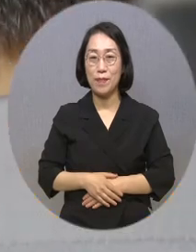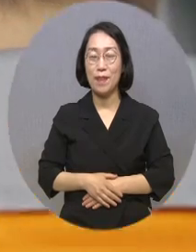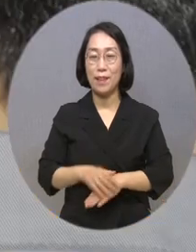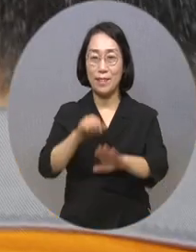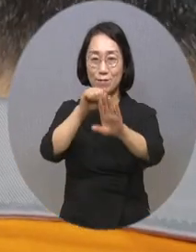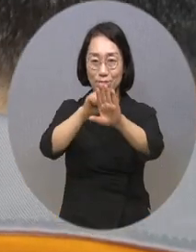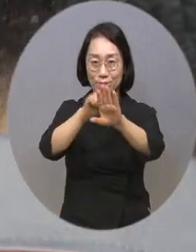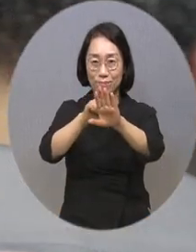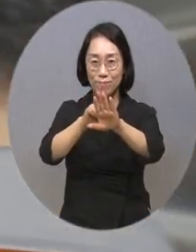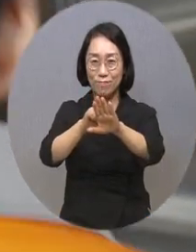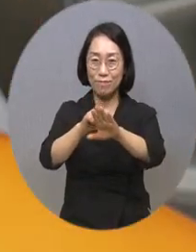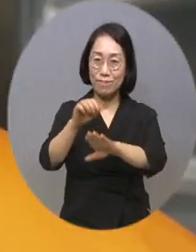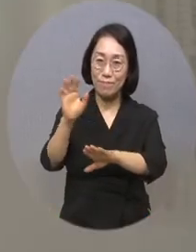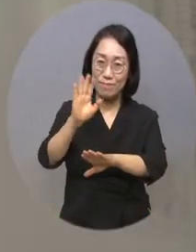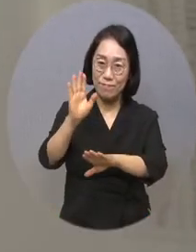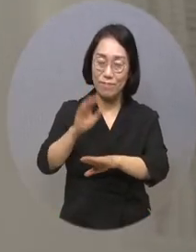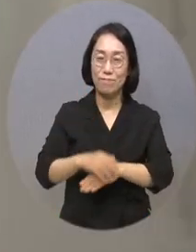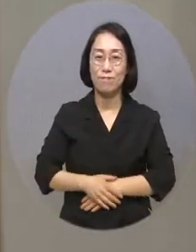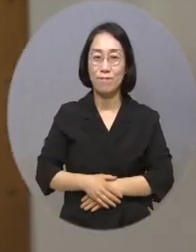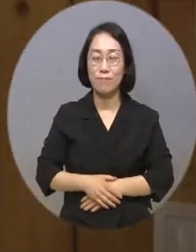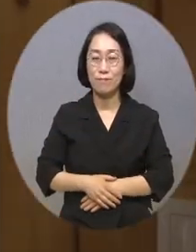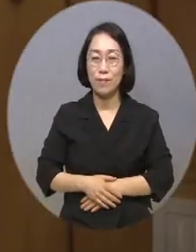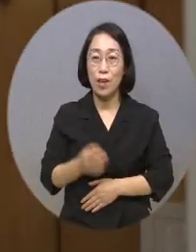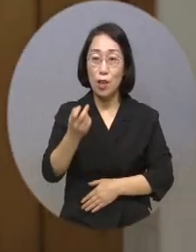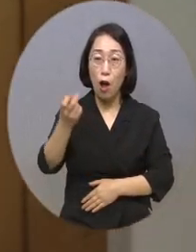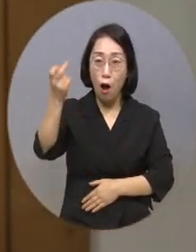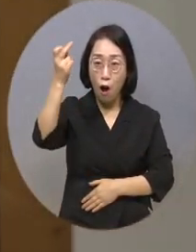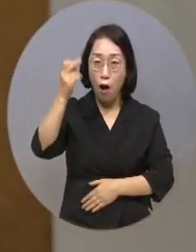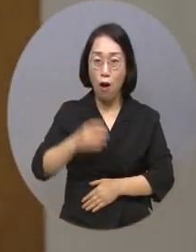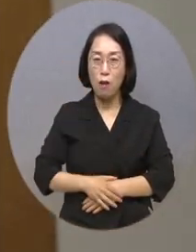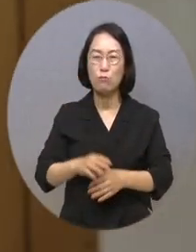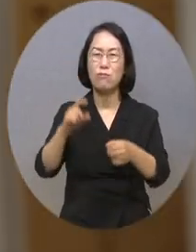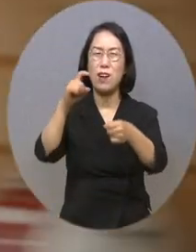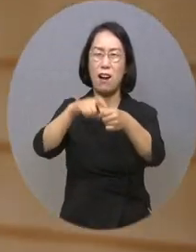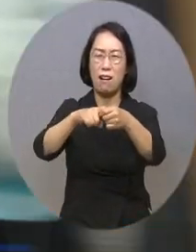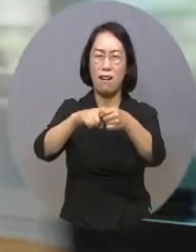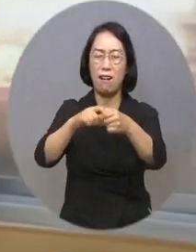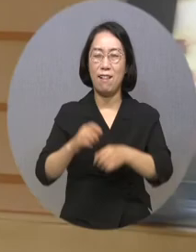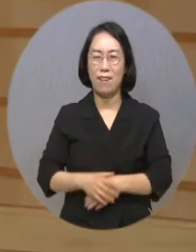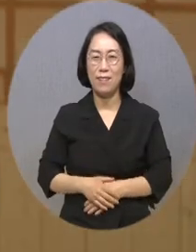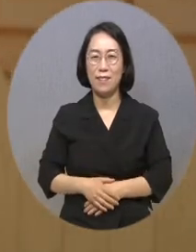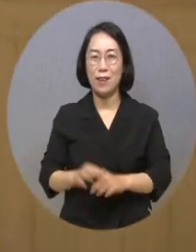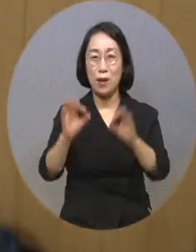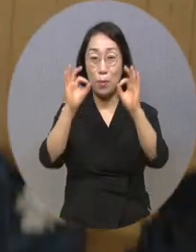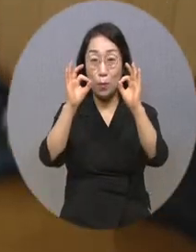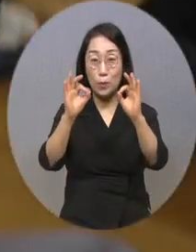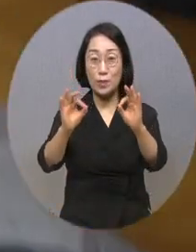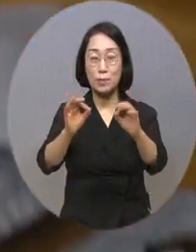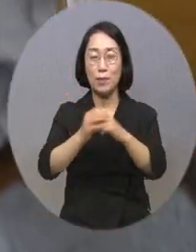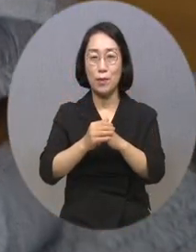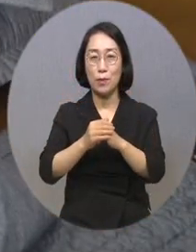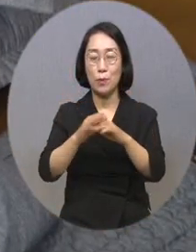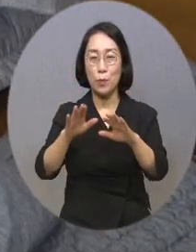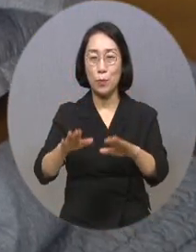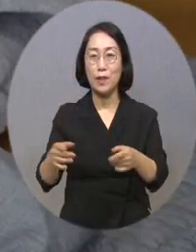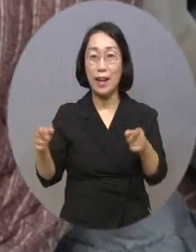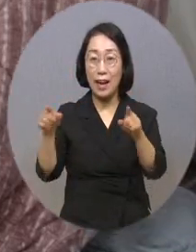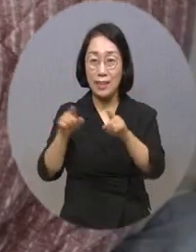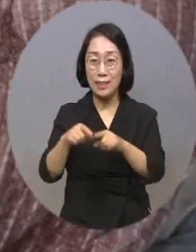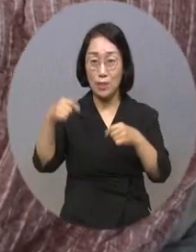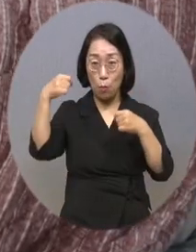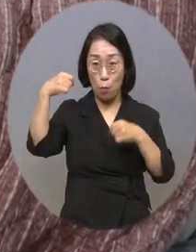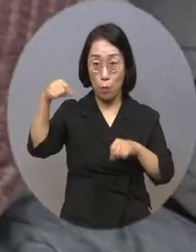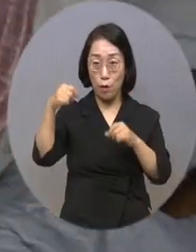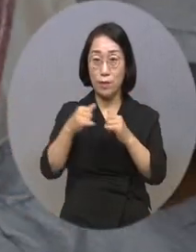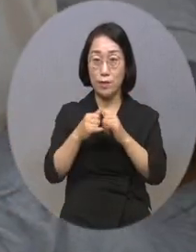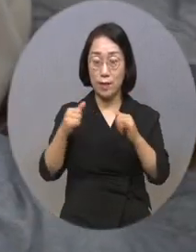낙낙! Excuse me! 우준이 형! 아, 문 잠궈놨네요. 이쪽 보시면은 저희 오늘 공연 같이 하게 될 형님